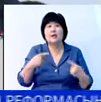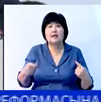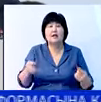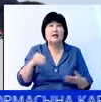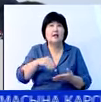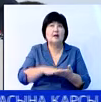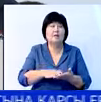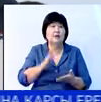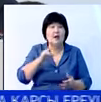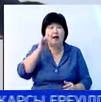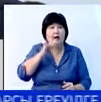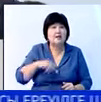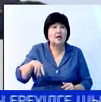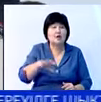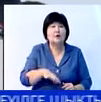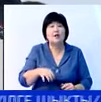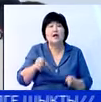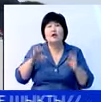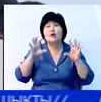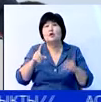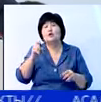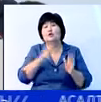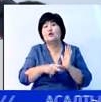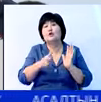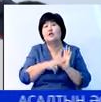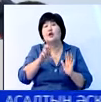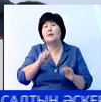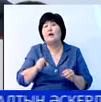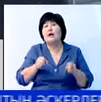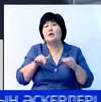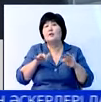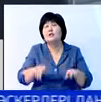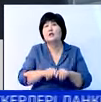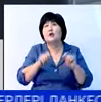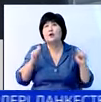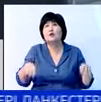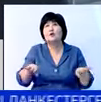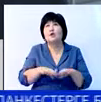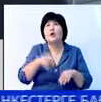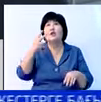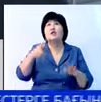дегенше, Қазақстан Республикасы қылмыстық кодексінің 188-ші бабымен қылмыстық іс қозғалып, сонымен қатар